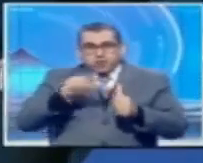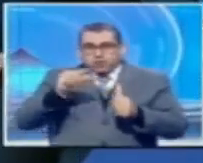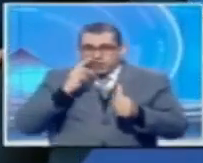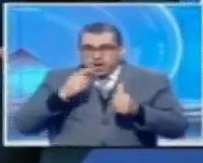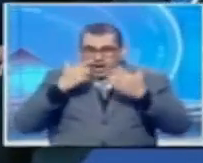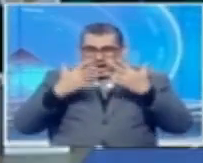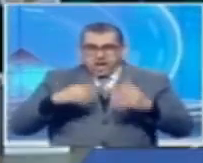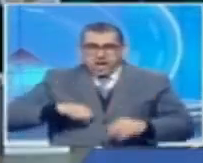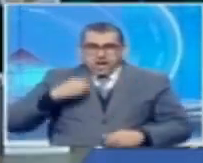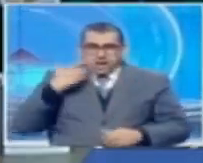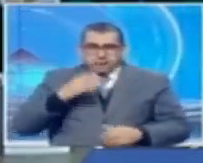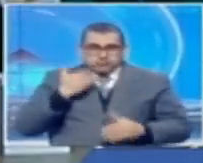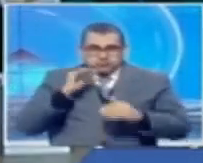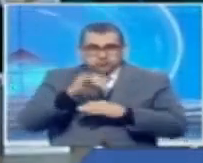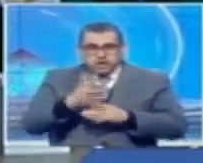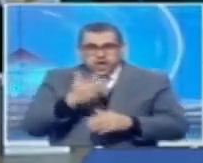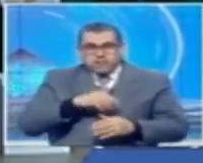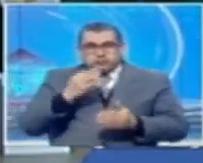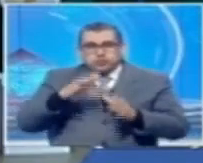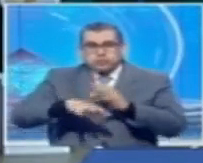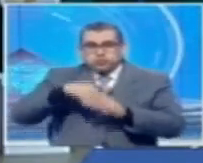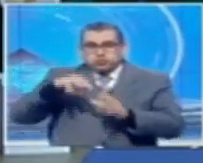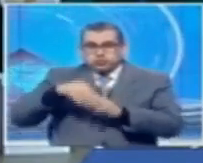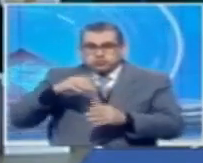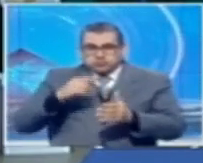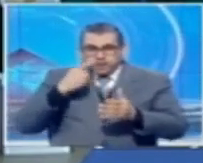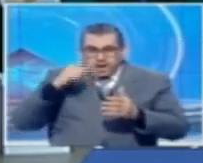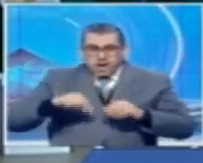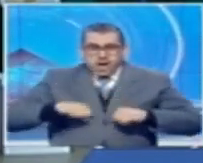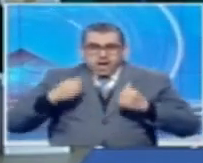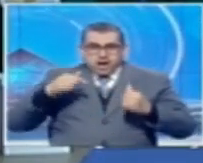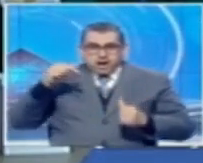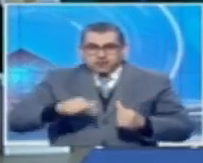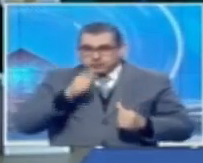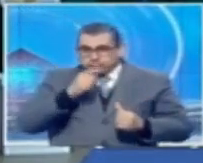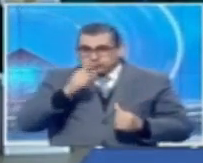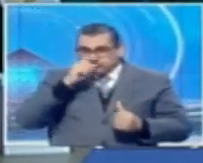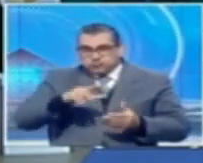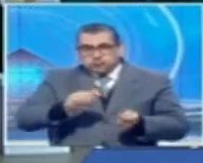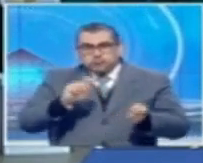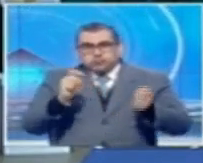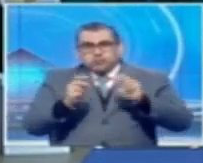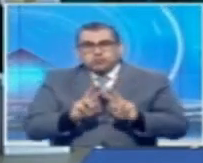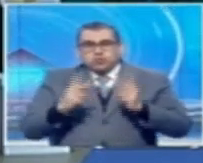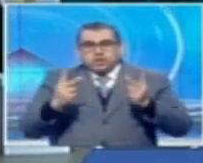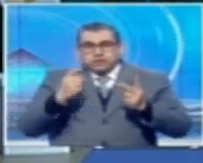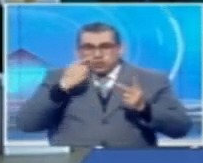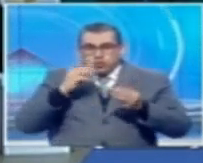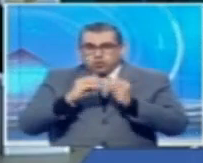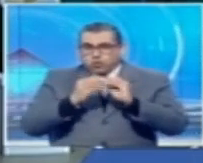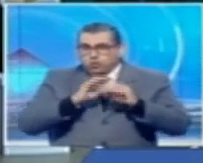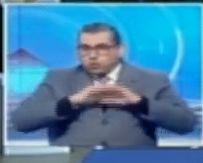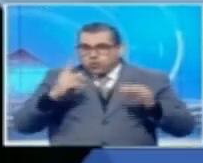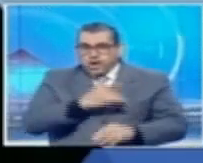كريمة من خلال 18 مشروع خلوا الحياة في هذه القرية بشكل مختلف. حتى اللون بقى موحد